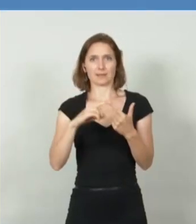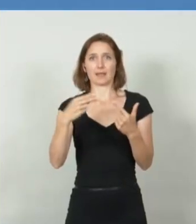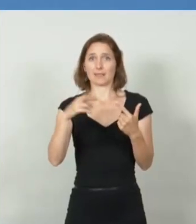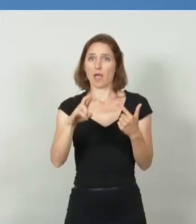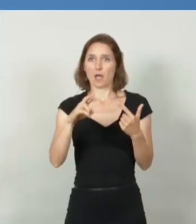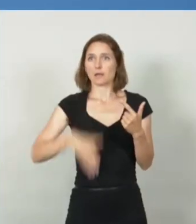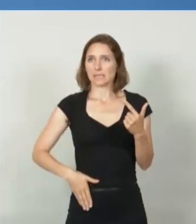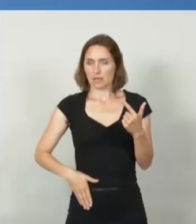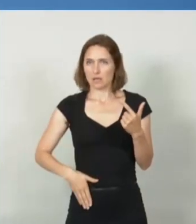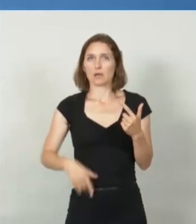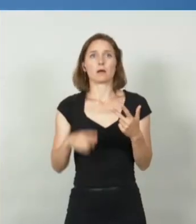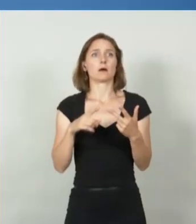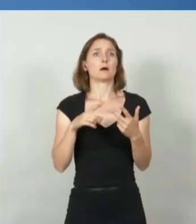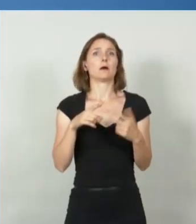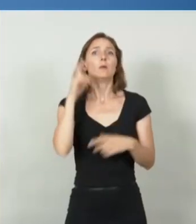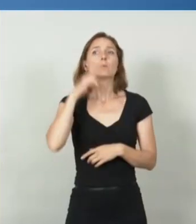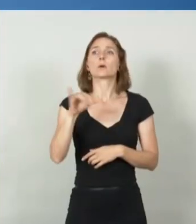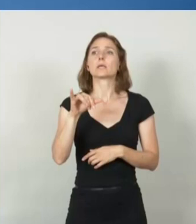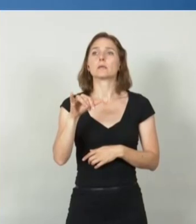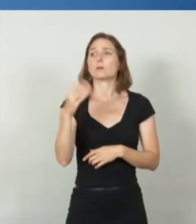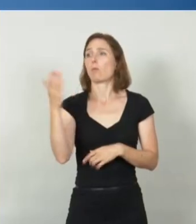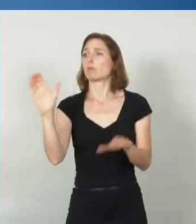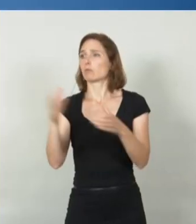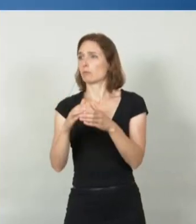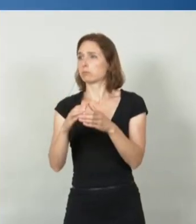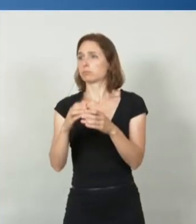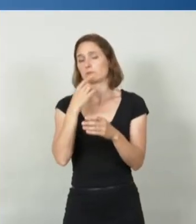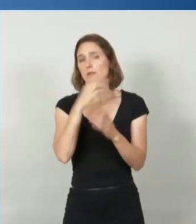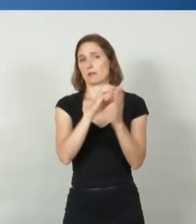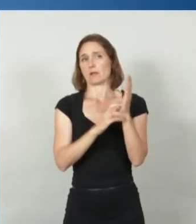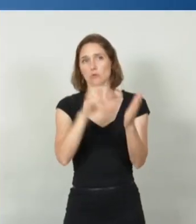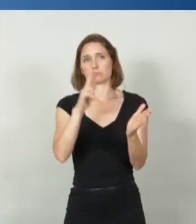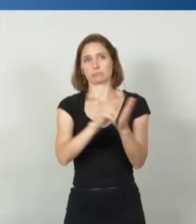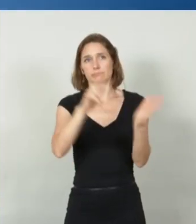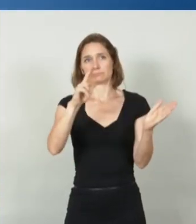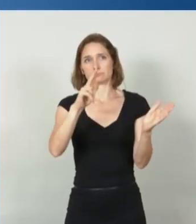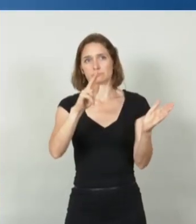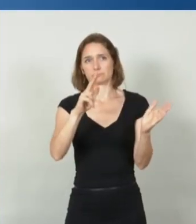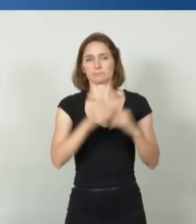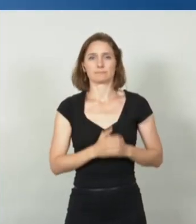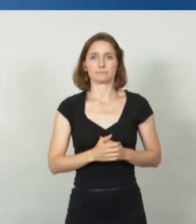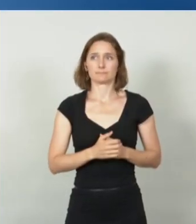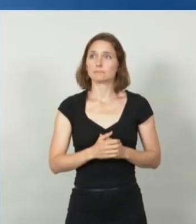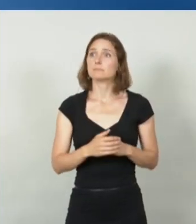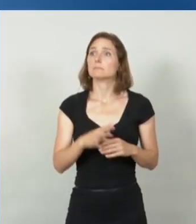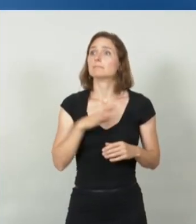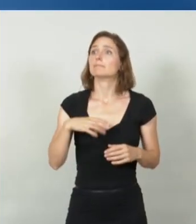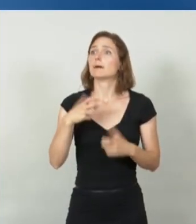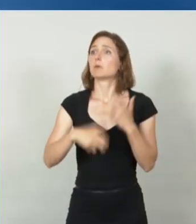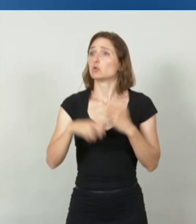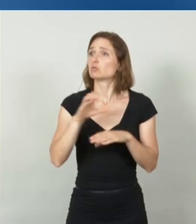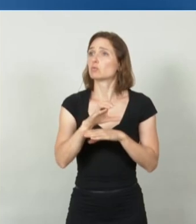NR qui vote pour les autres groupes des libérations donc adoptées contre madame roche